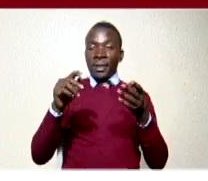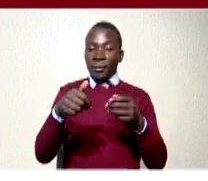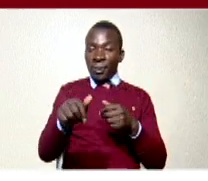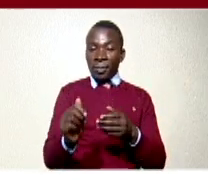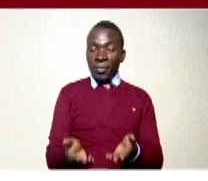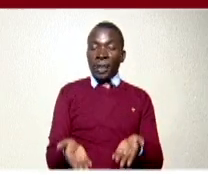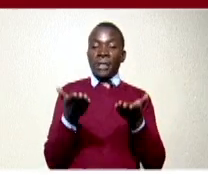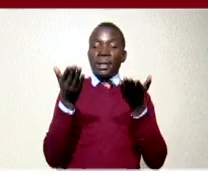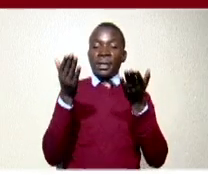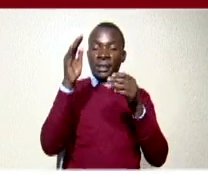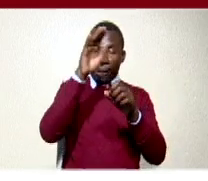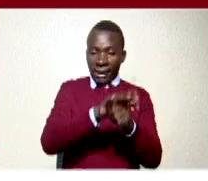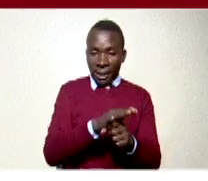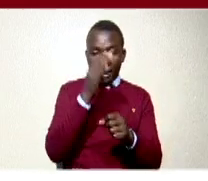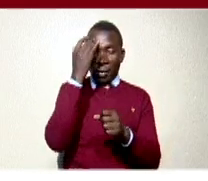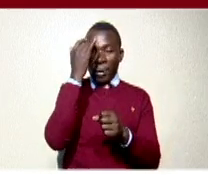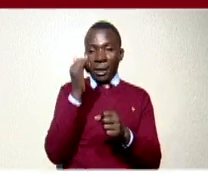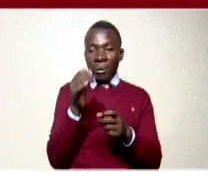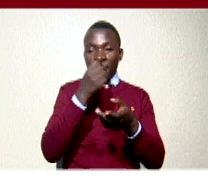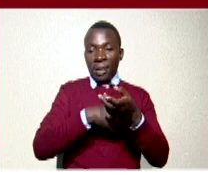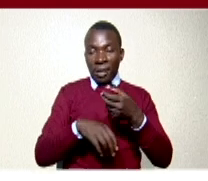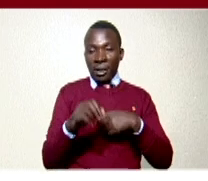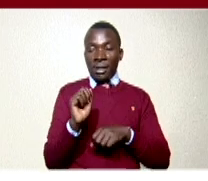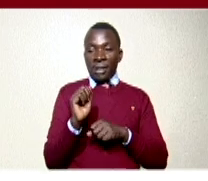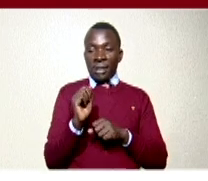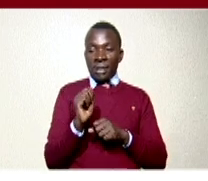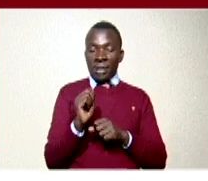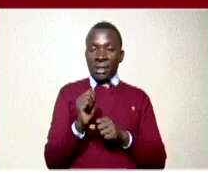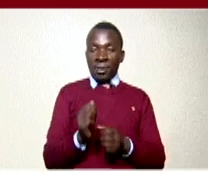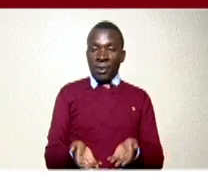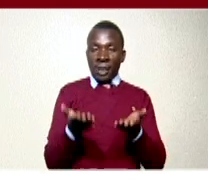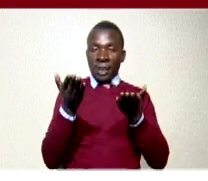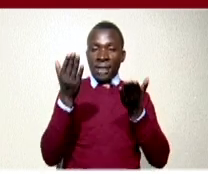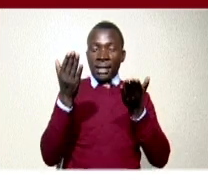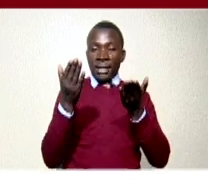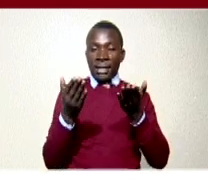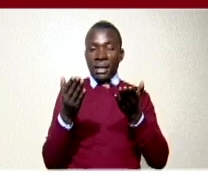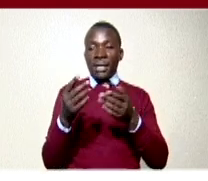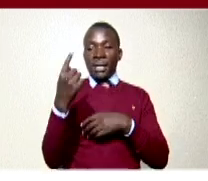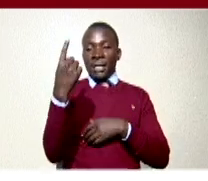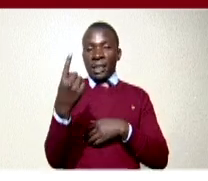nabyo byarazamutse cyane kubera yuko ibikorwa byazamutse ku rugero